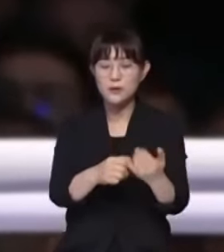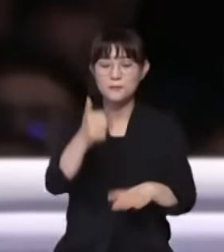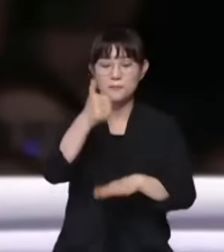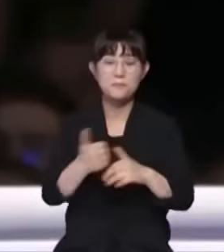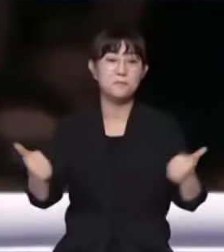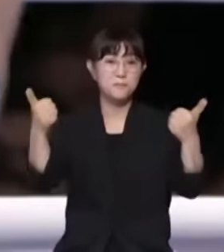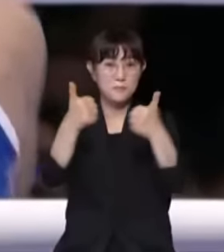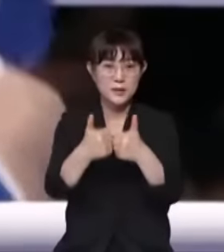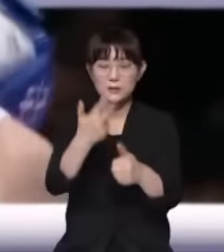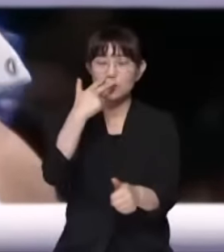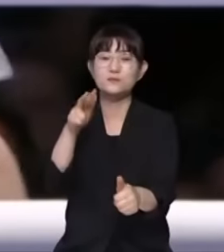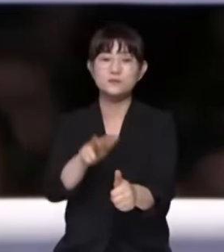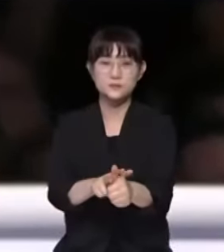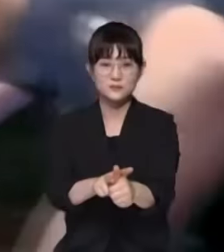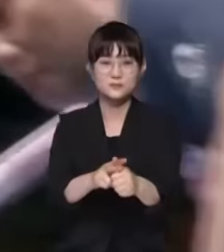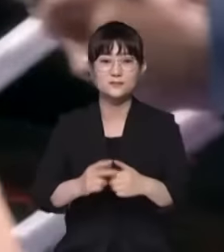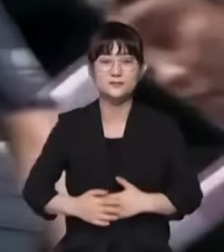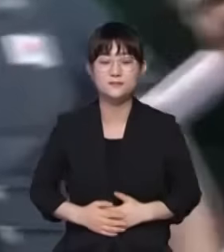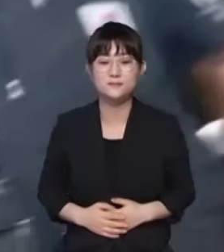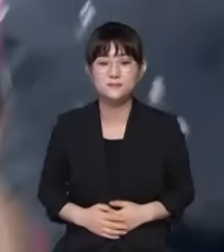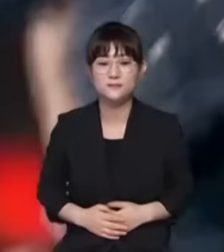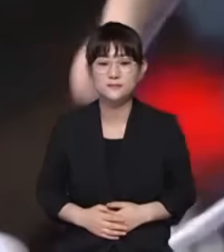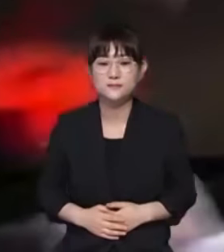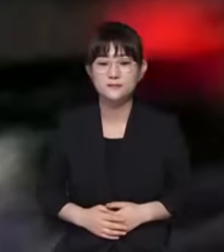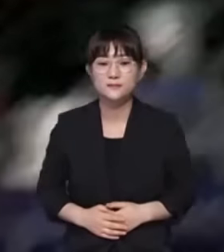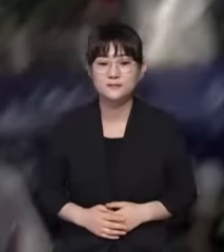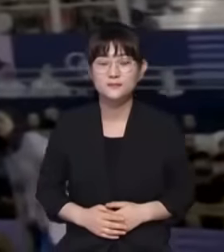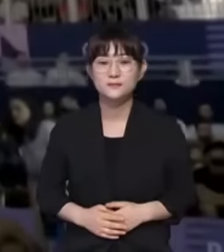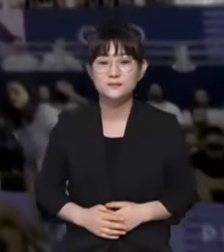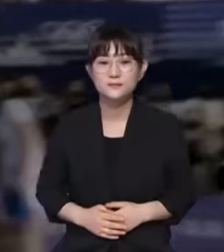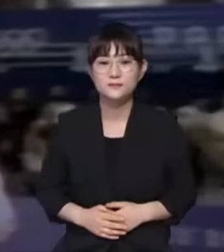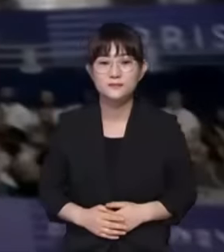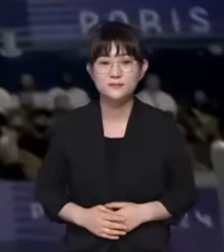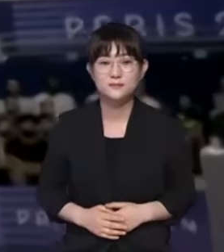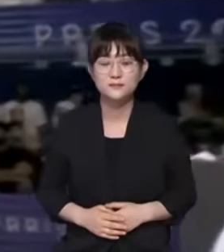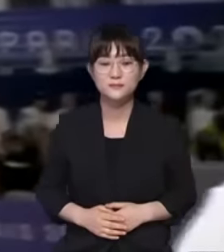결승 진출에 도전합니다. KBC 임경섭입니다.